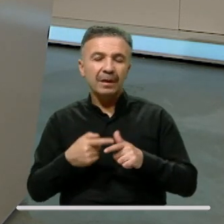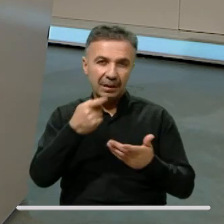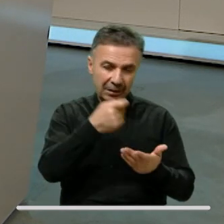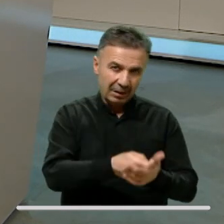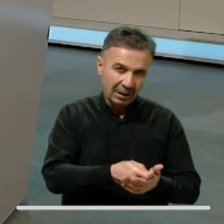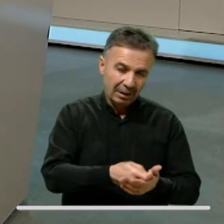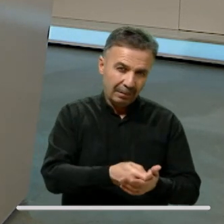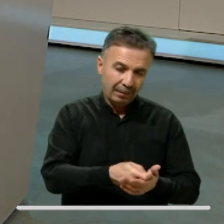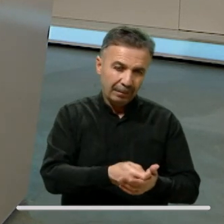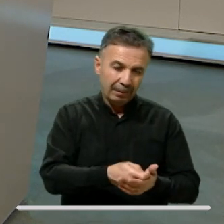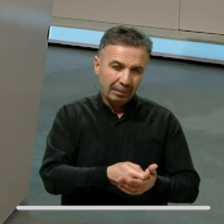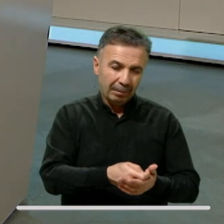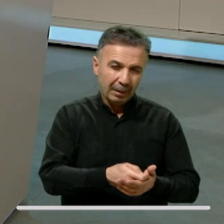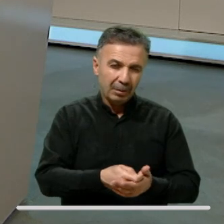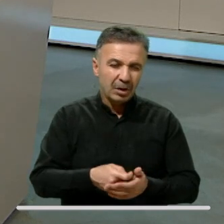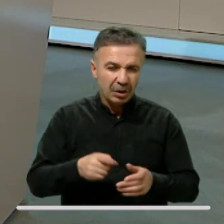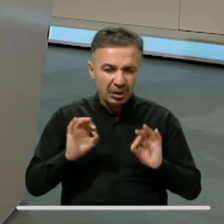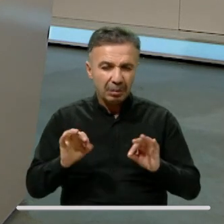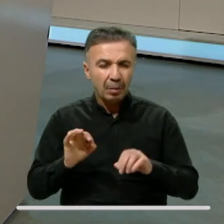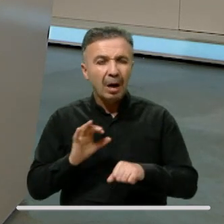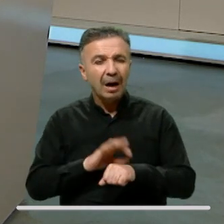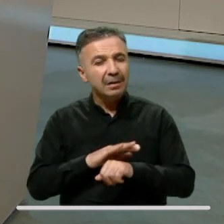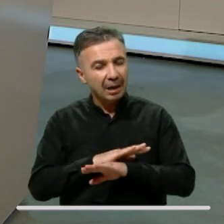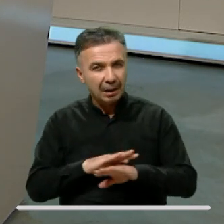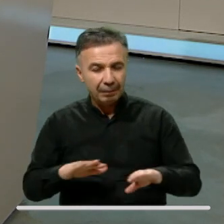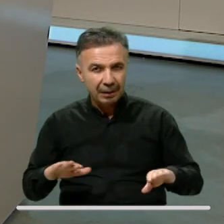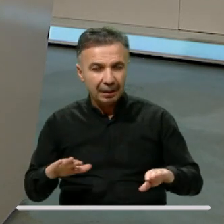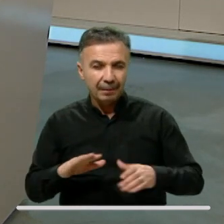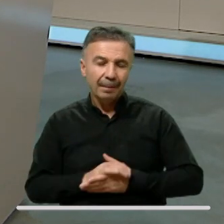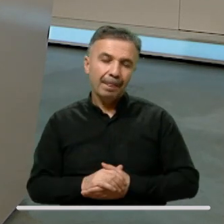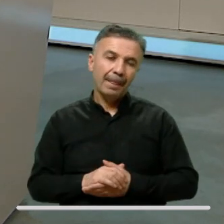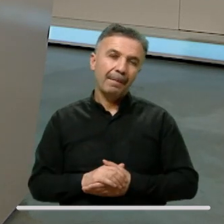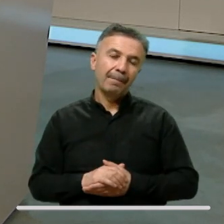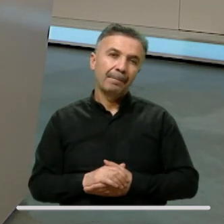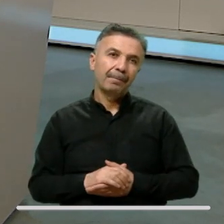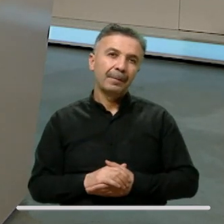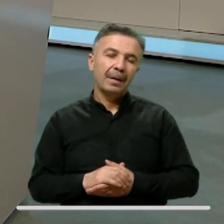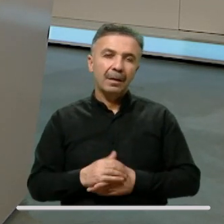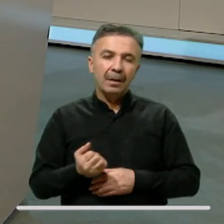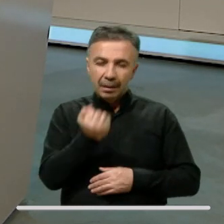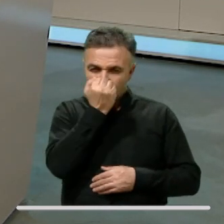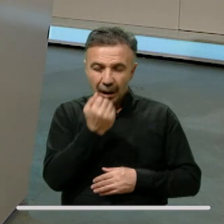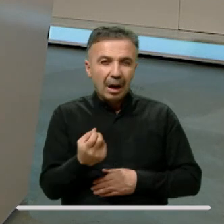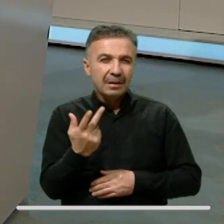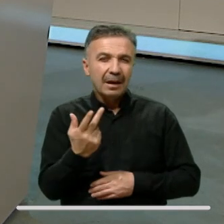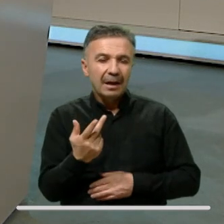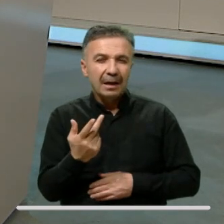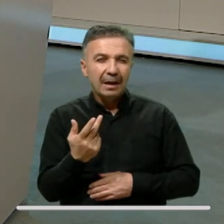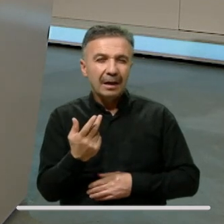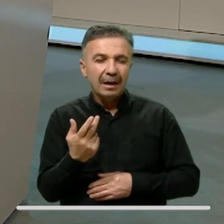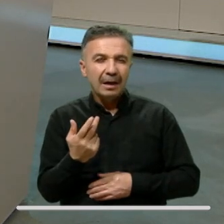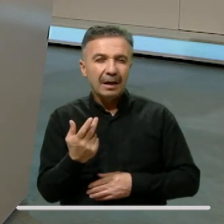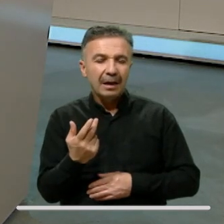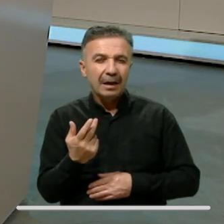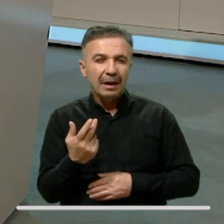Şimdi o hastalık bitti. Tamam. Duyuyor musunuz beni? Anladım. O hastalık, yani kanser bitti. Ama ben